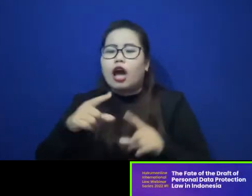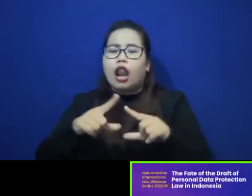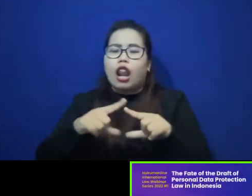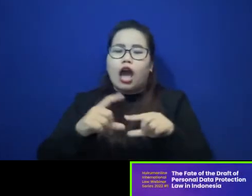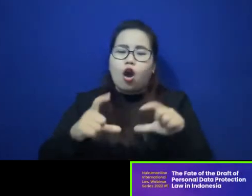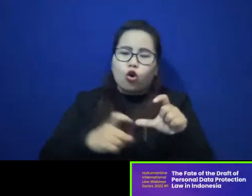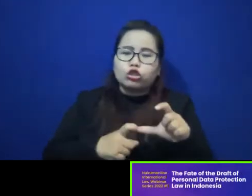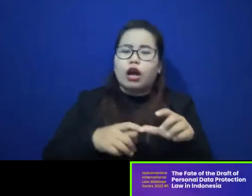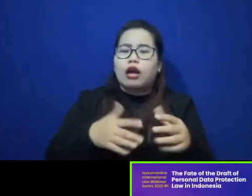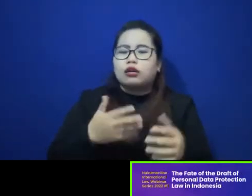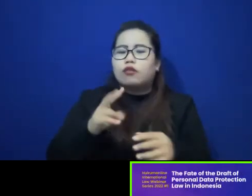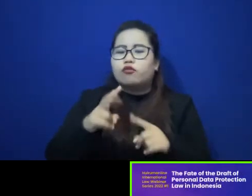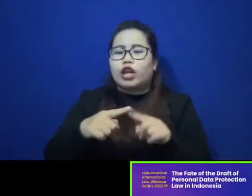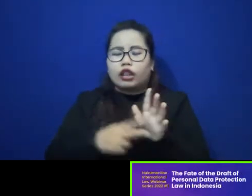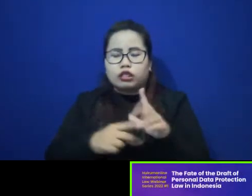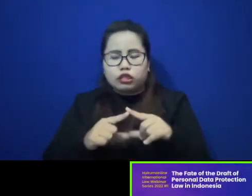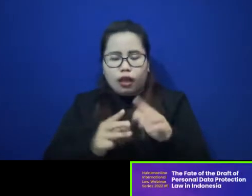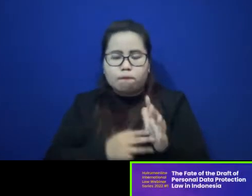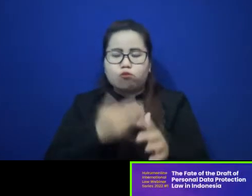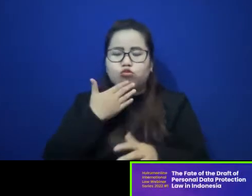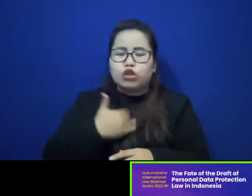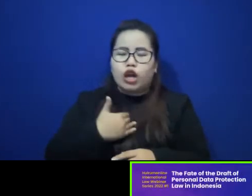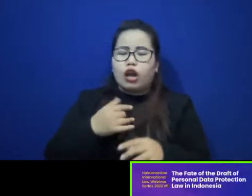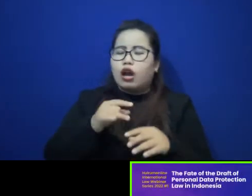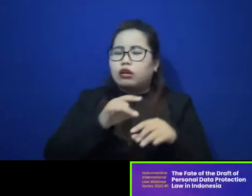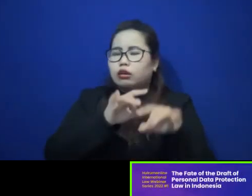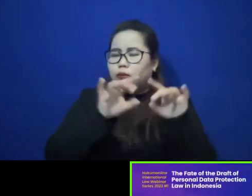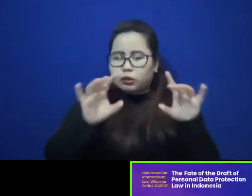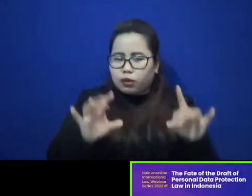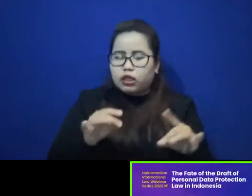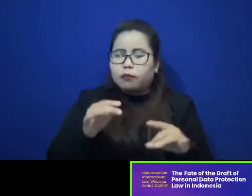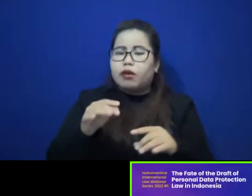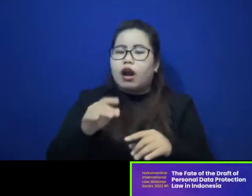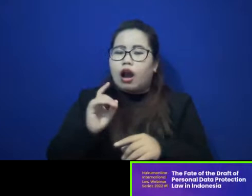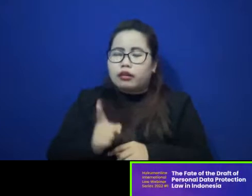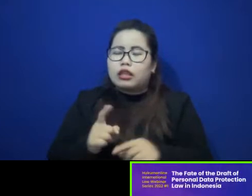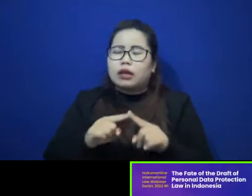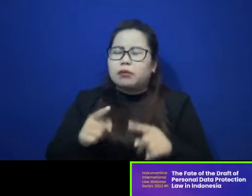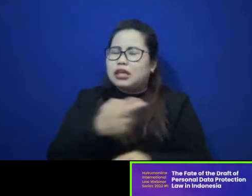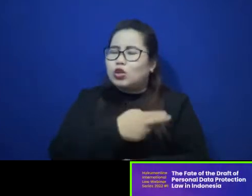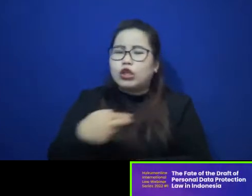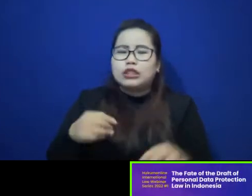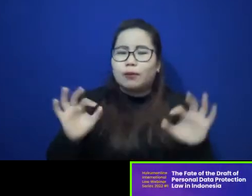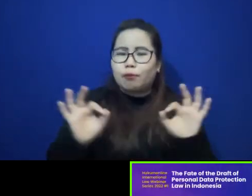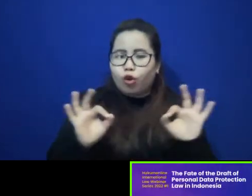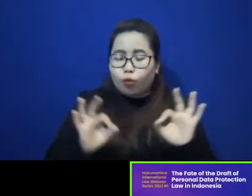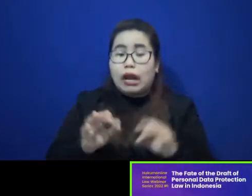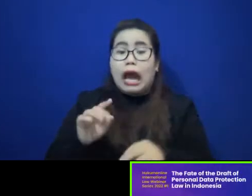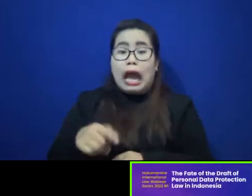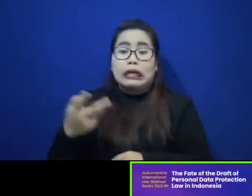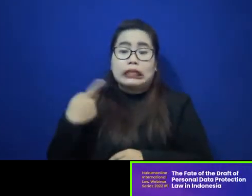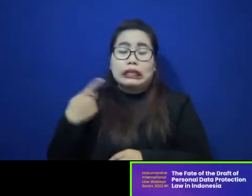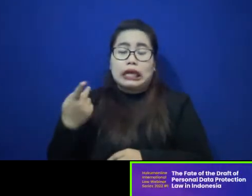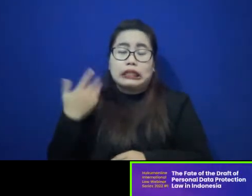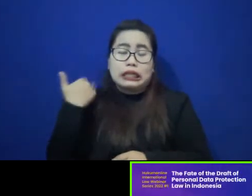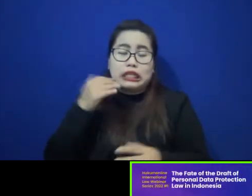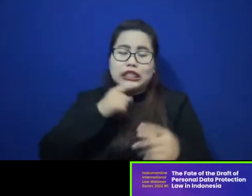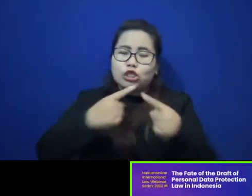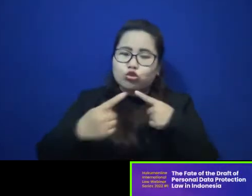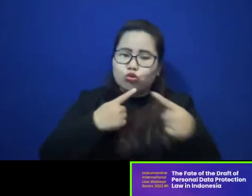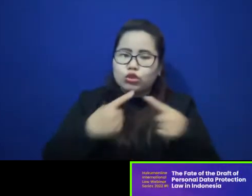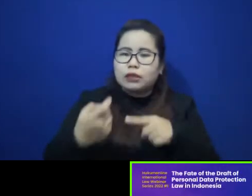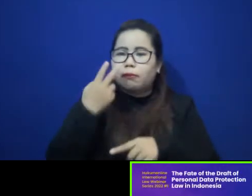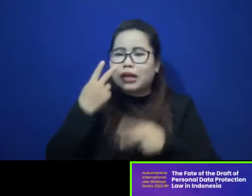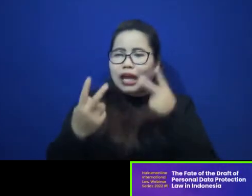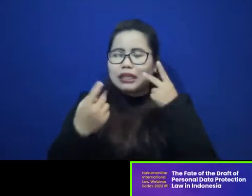Jepang punya Hongkong punya Indonesia belum punya m&a Tadi kita juga m Jikustik melihat dari paparannya